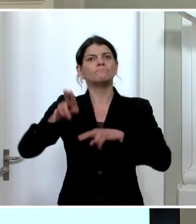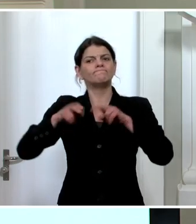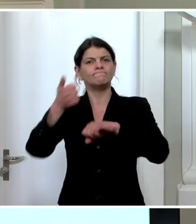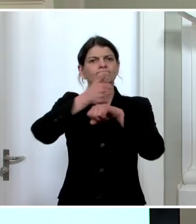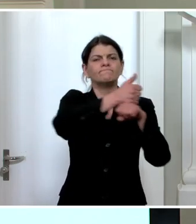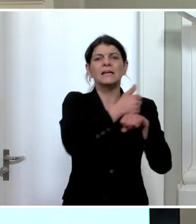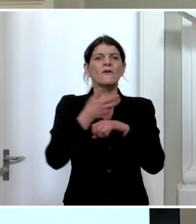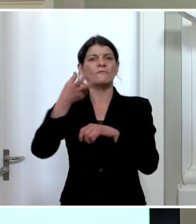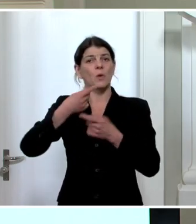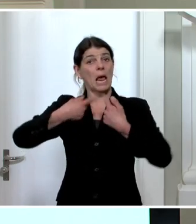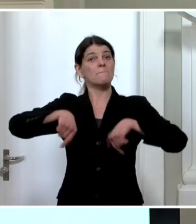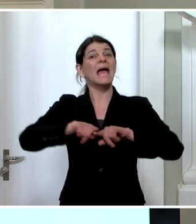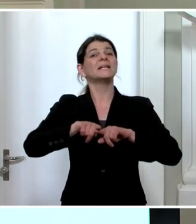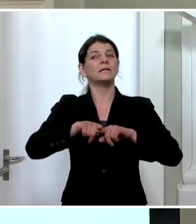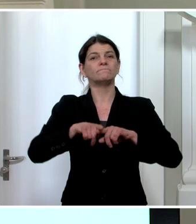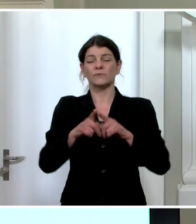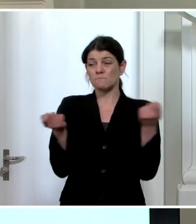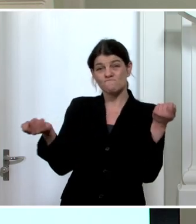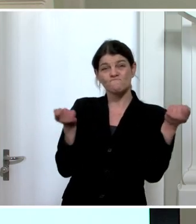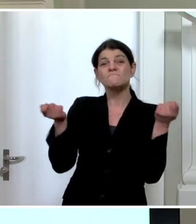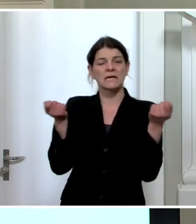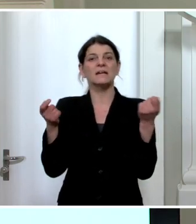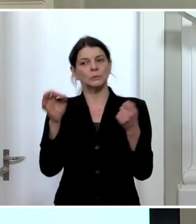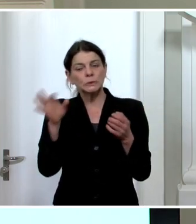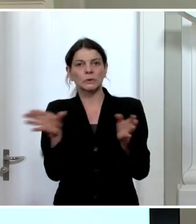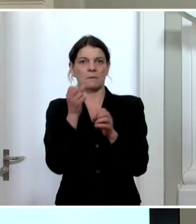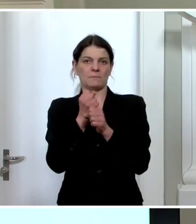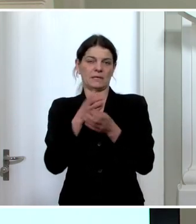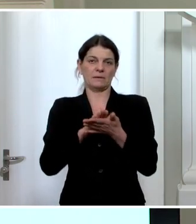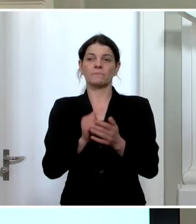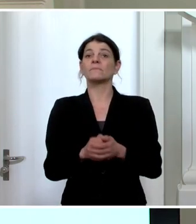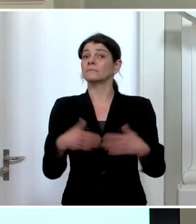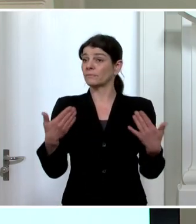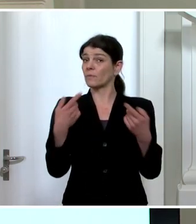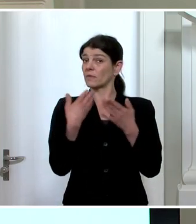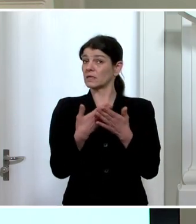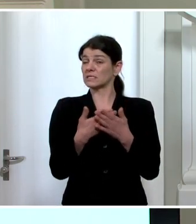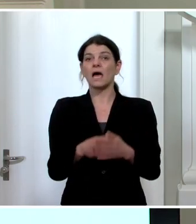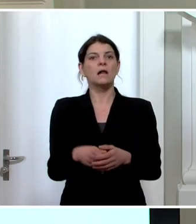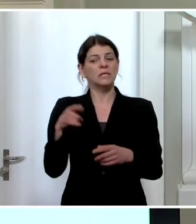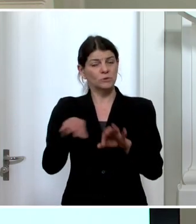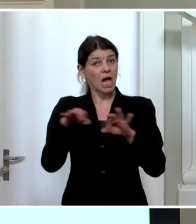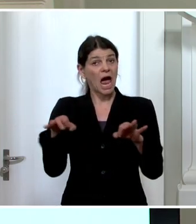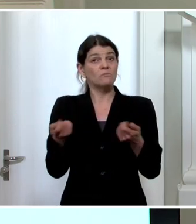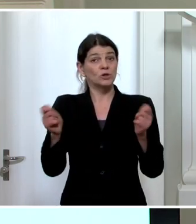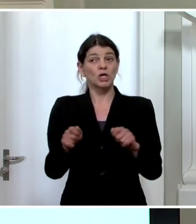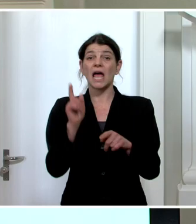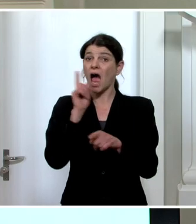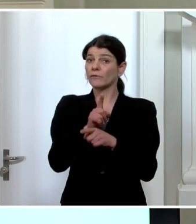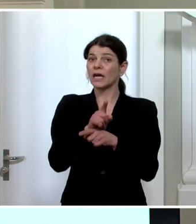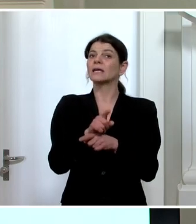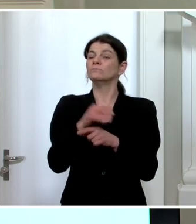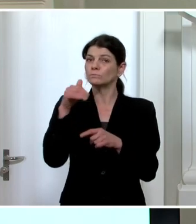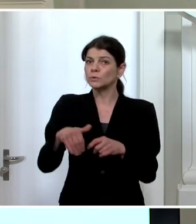der Gemeinden sicher. In diesem Sinne gilt es, die im Stab beschlossenen Aufträge zuhanden